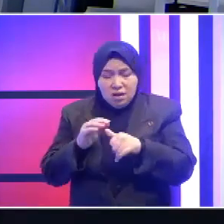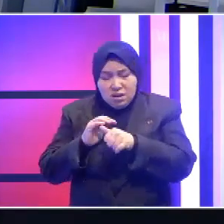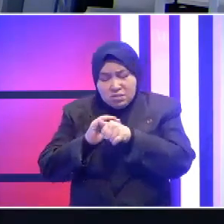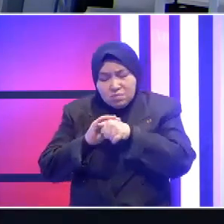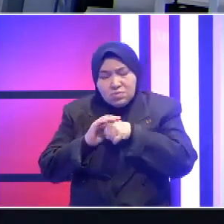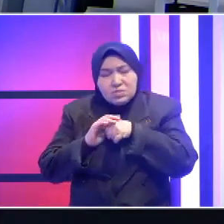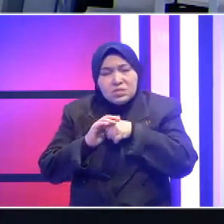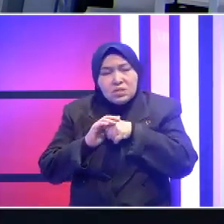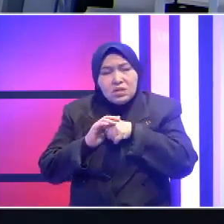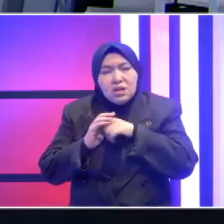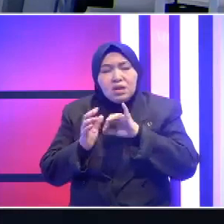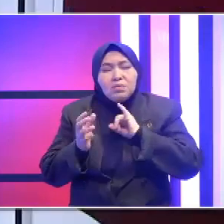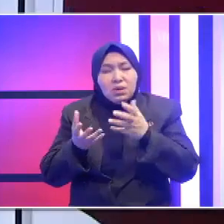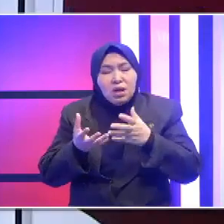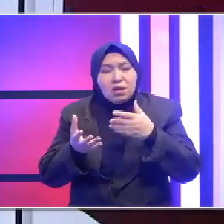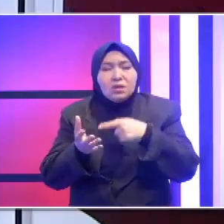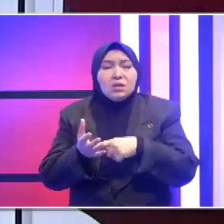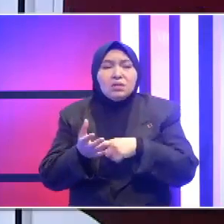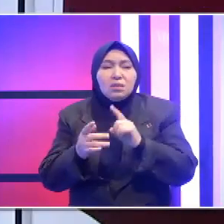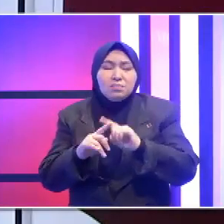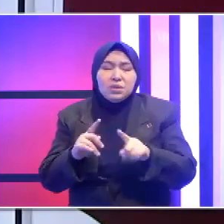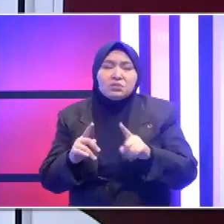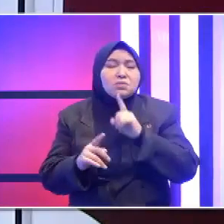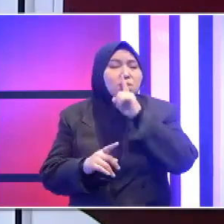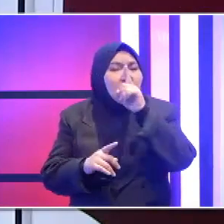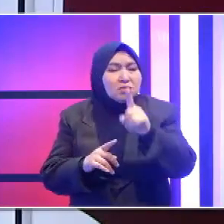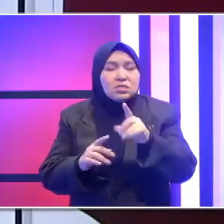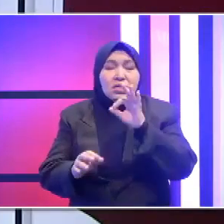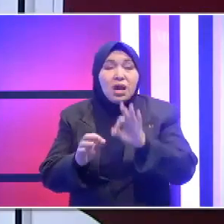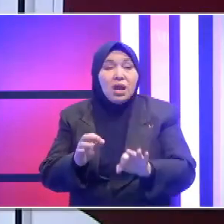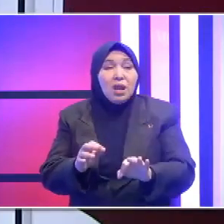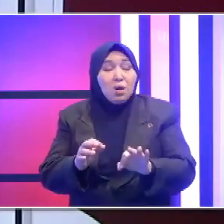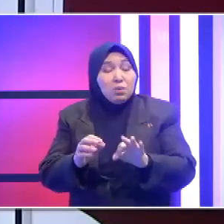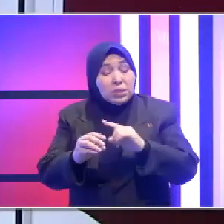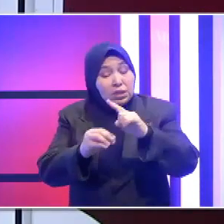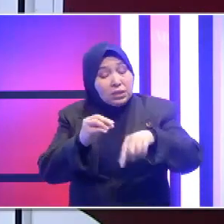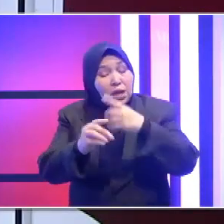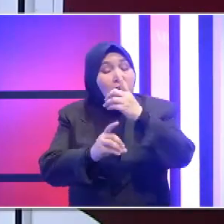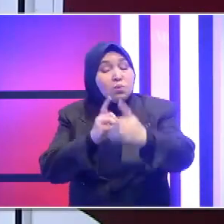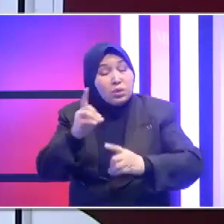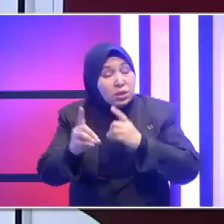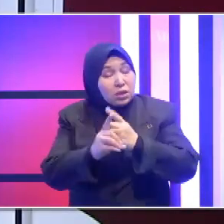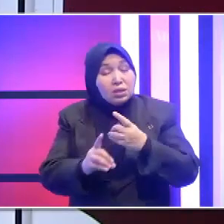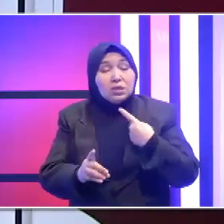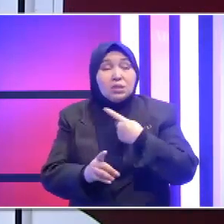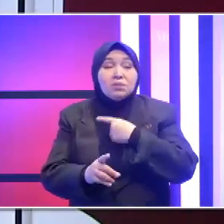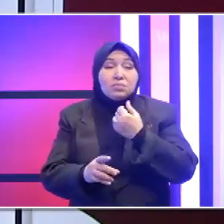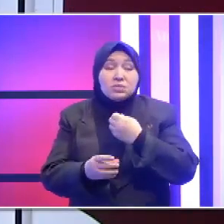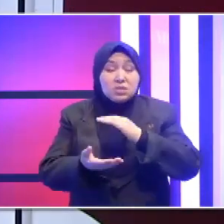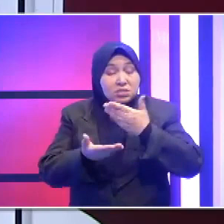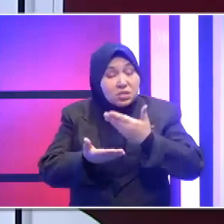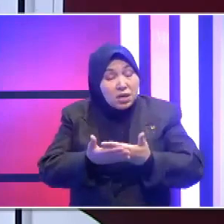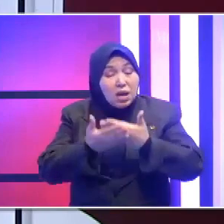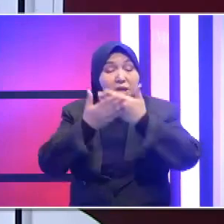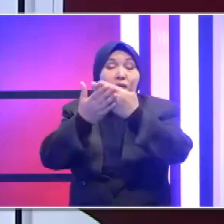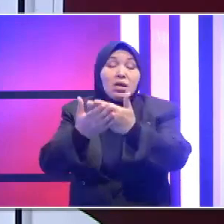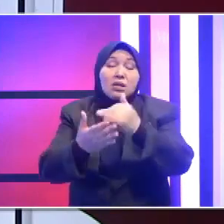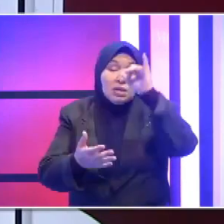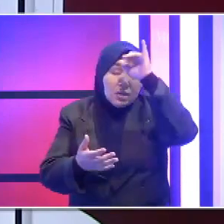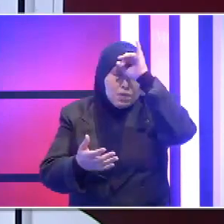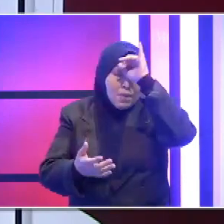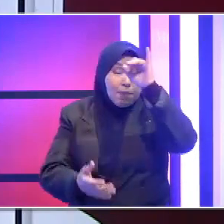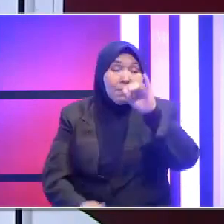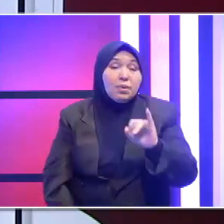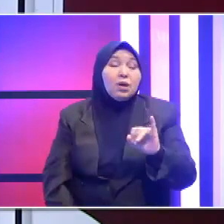aja yang bawa HP aku nak nih tetapi sebenarnya kalau bab bunyi kita kena untuk cadangan daripada Imam qurthubi